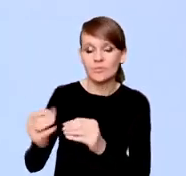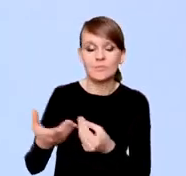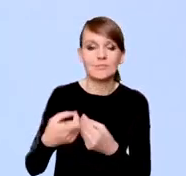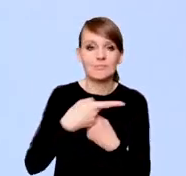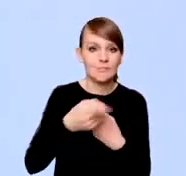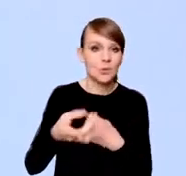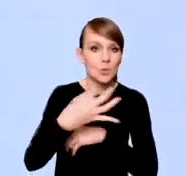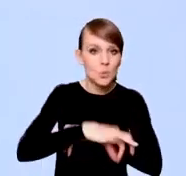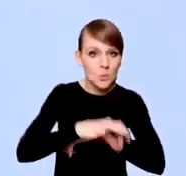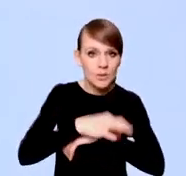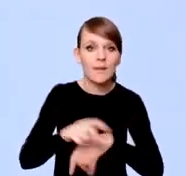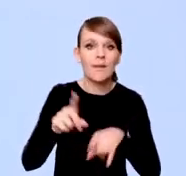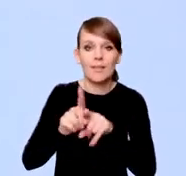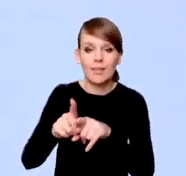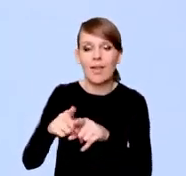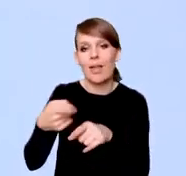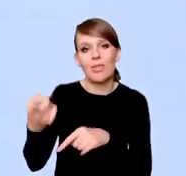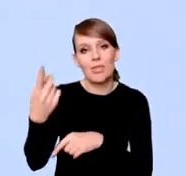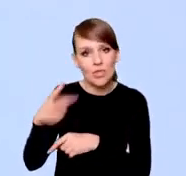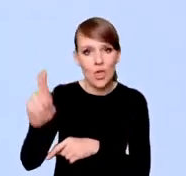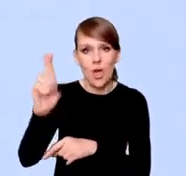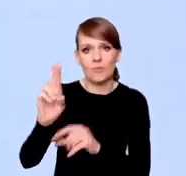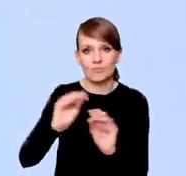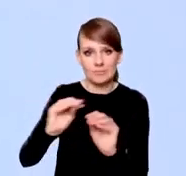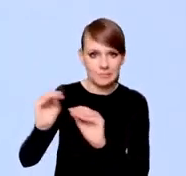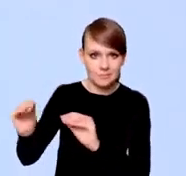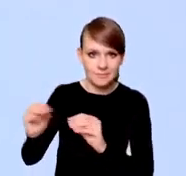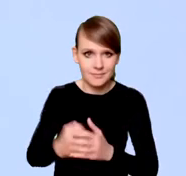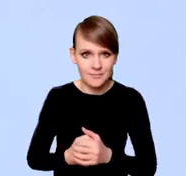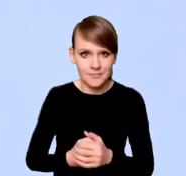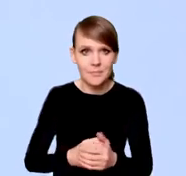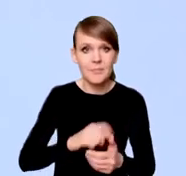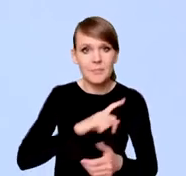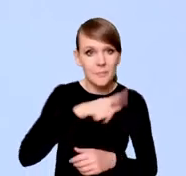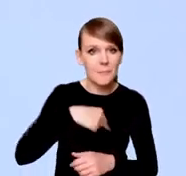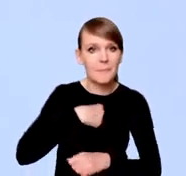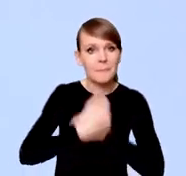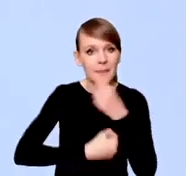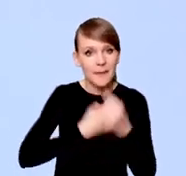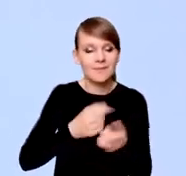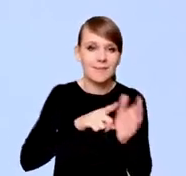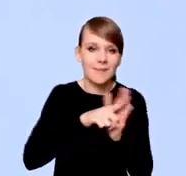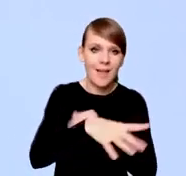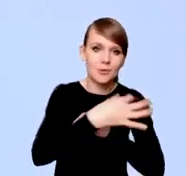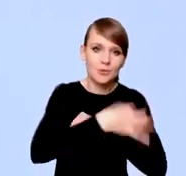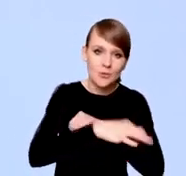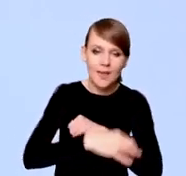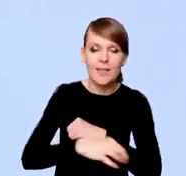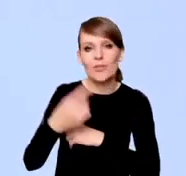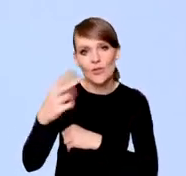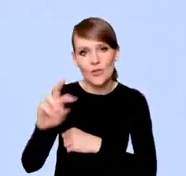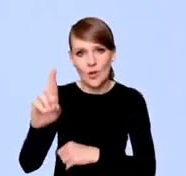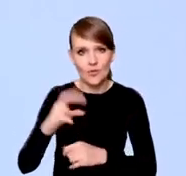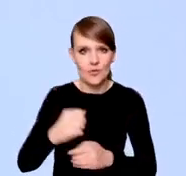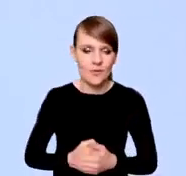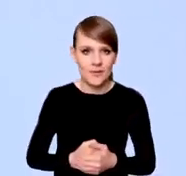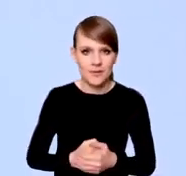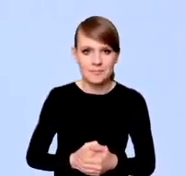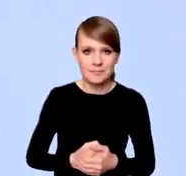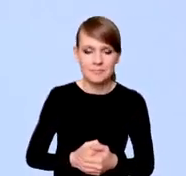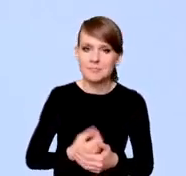i doktorantów. Działamy na rzecz studentów i doktorantów. Jak